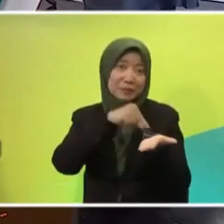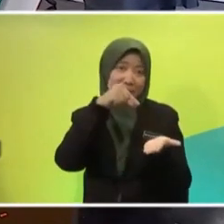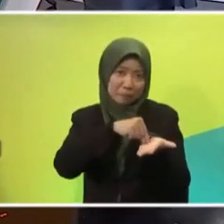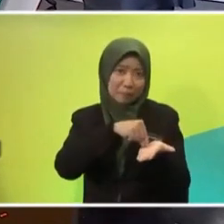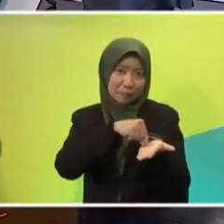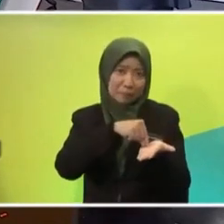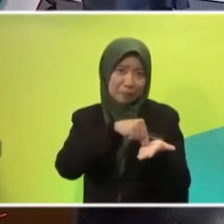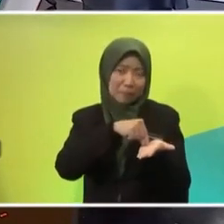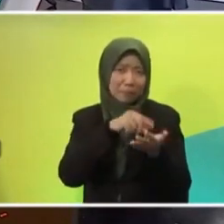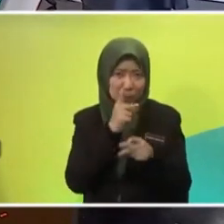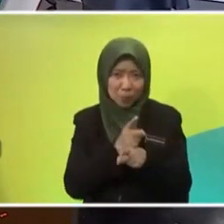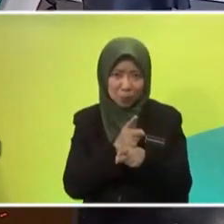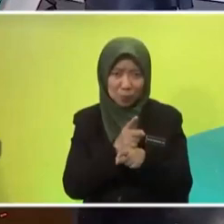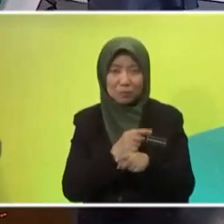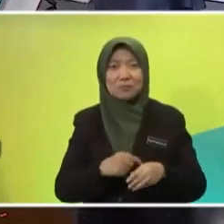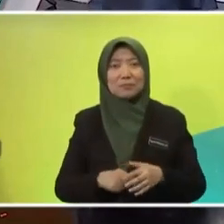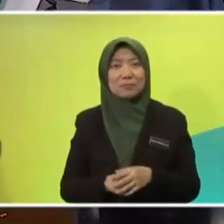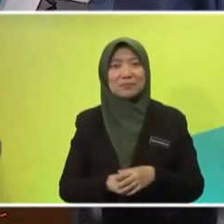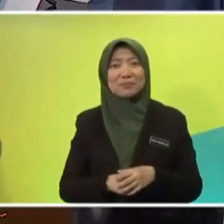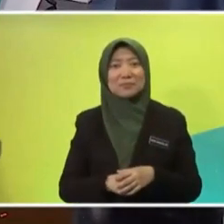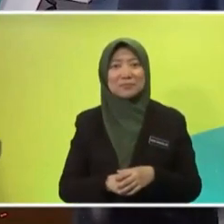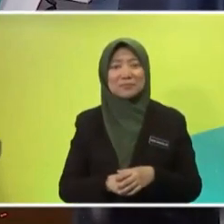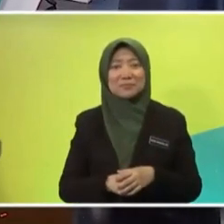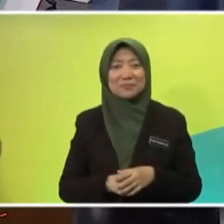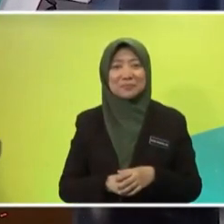cikgu. Okey, jom kita tengok betul atau tak.